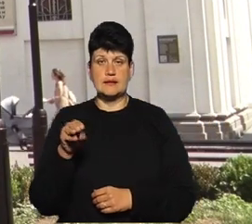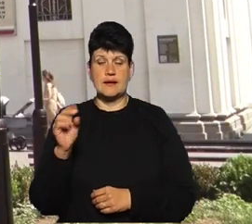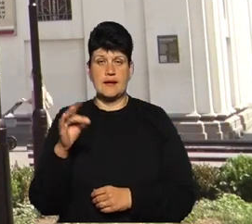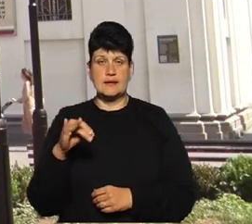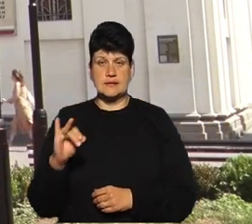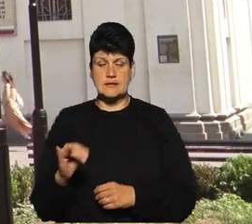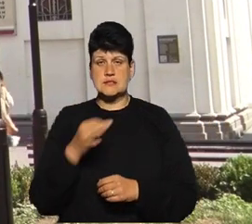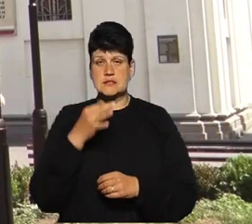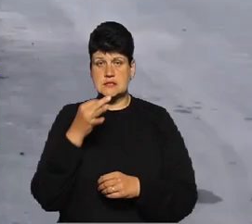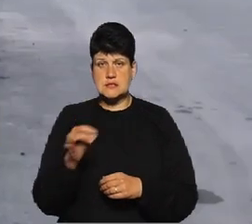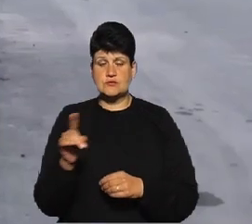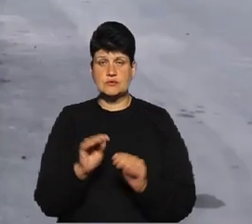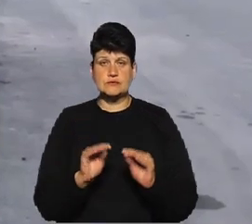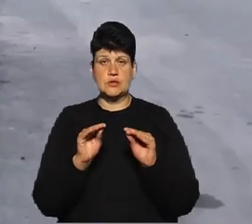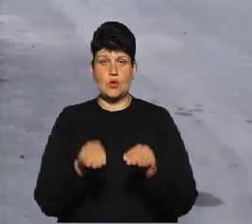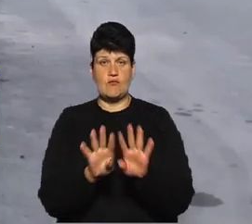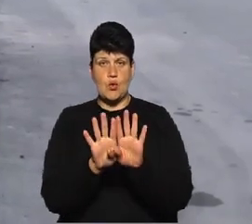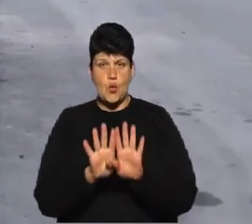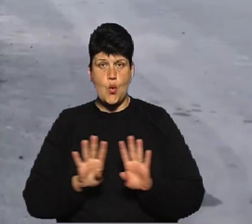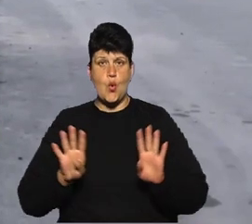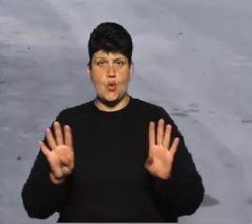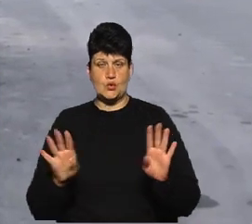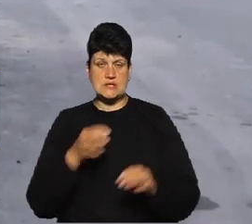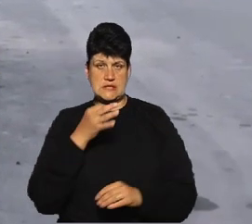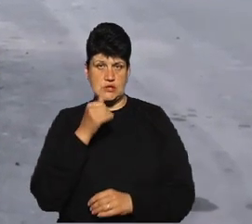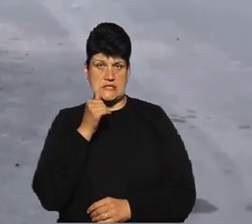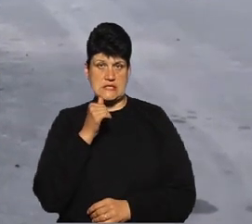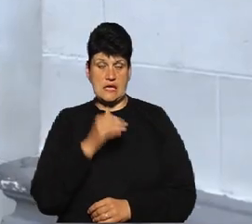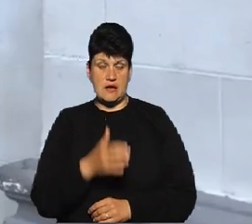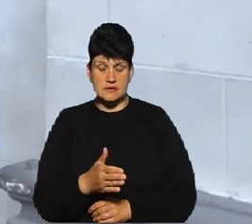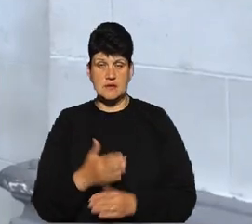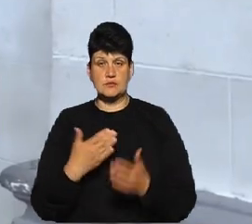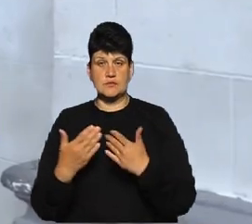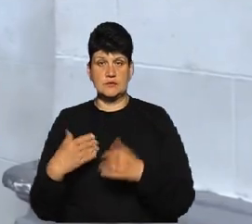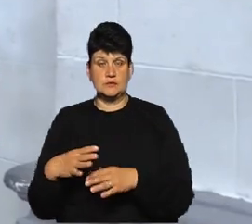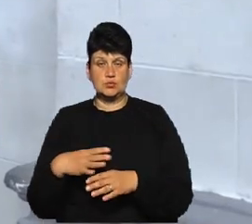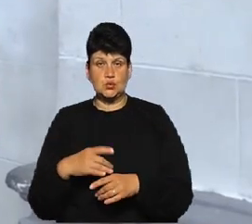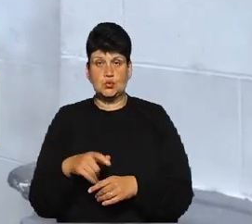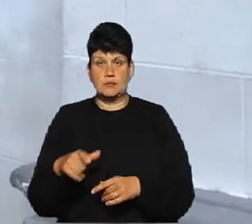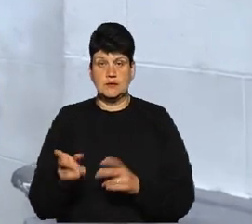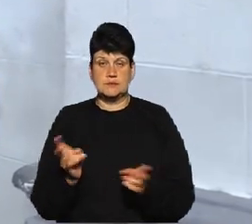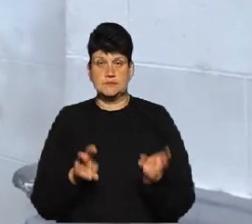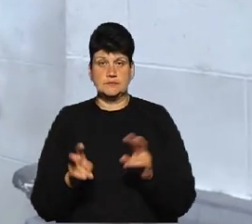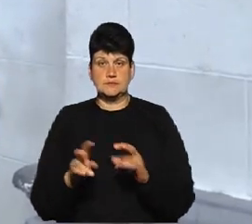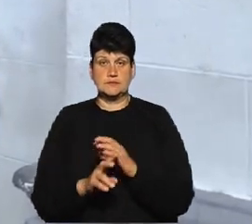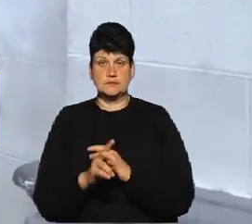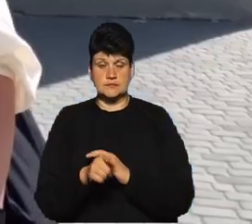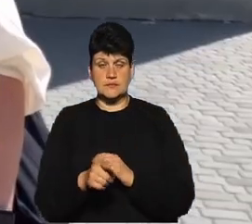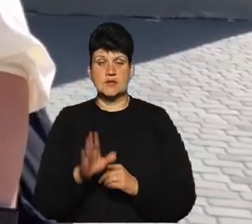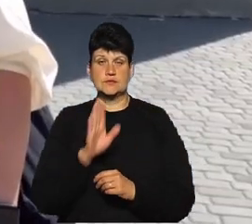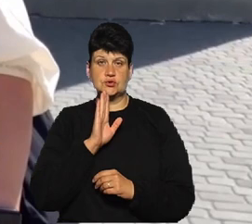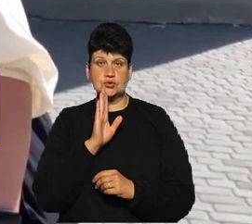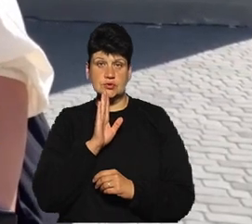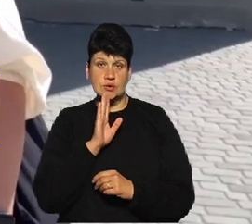Павлійський сказав, що встановлення огорожі прокоментують завтра. Ми поспілкувалися з людьми, які відвідують храм. Прихожанка Тетяна